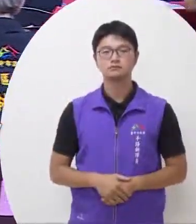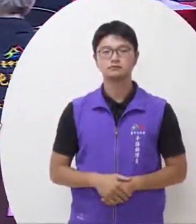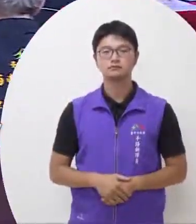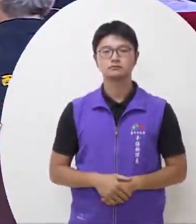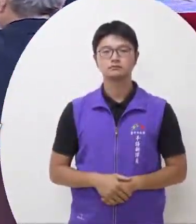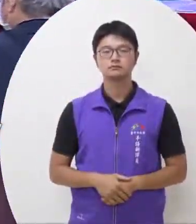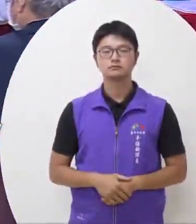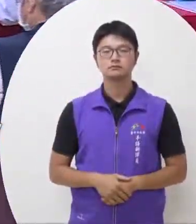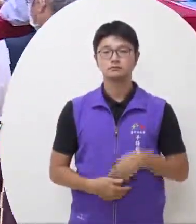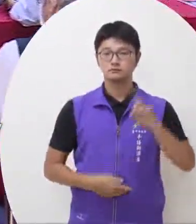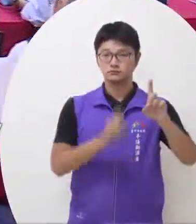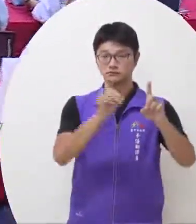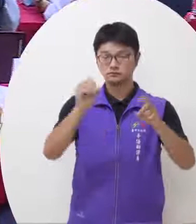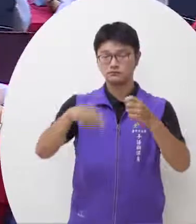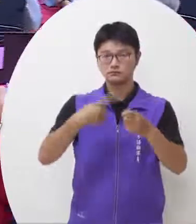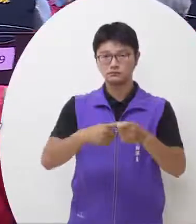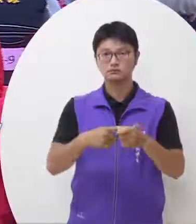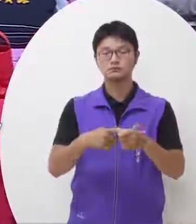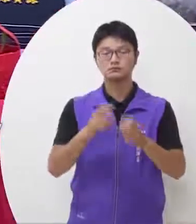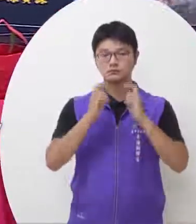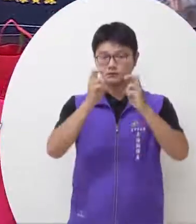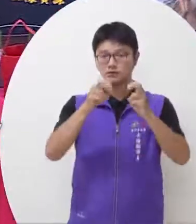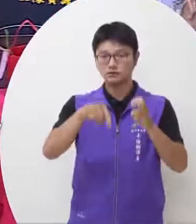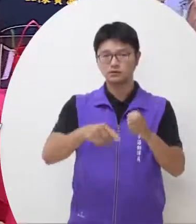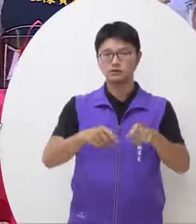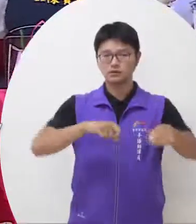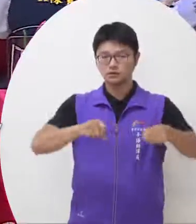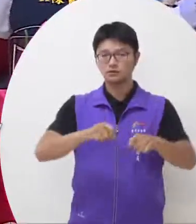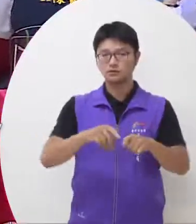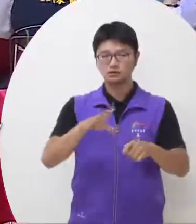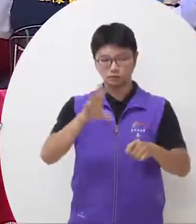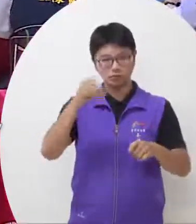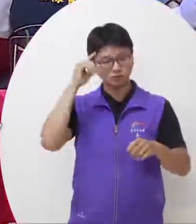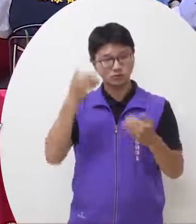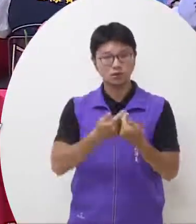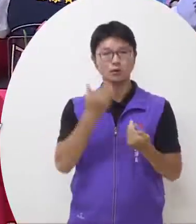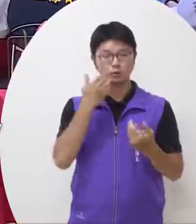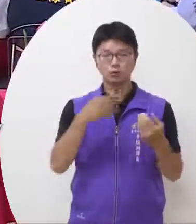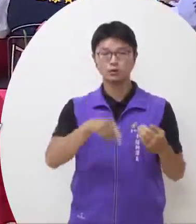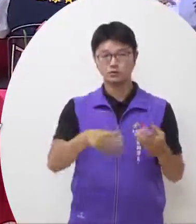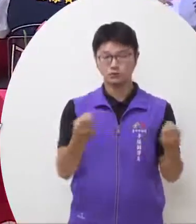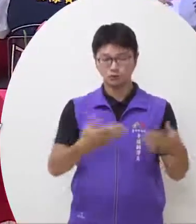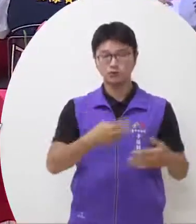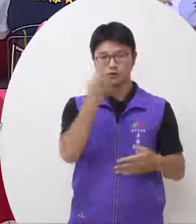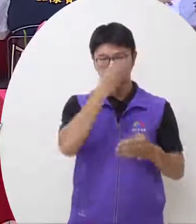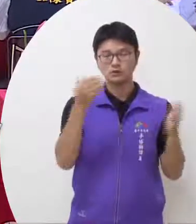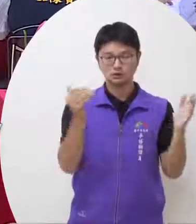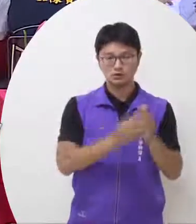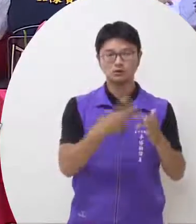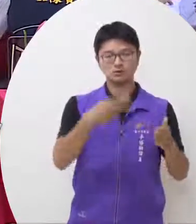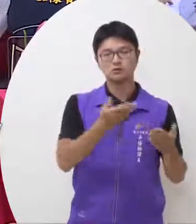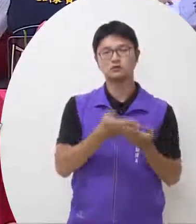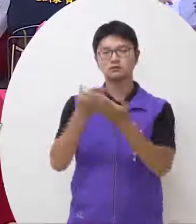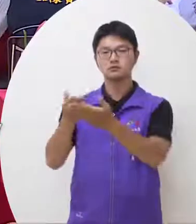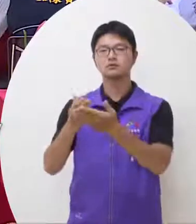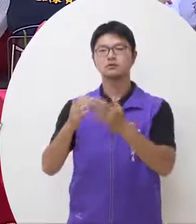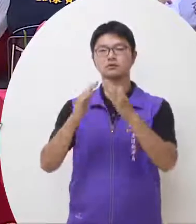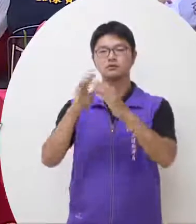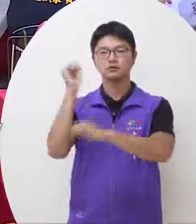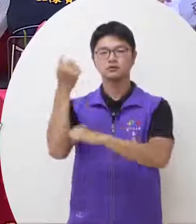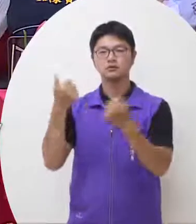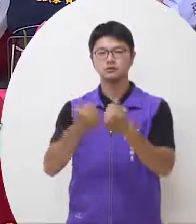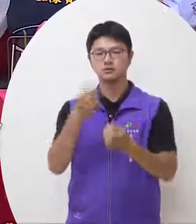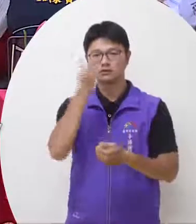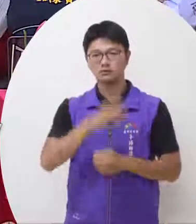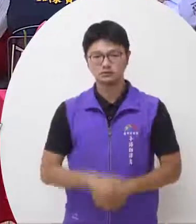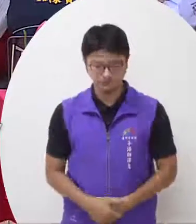划书有没有意见？如果没有意见的话，本案经过审议通过之后，送请台中市议会审议。 电复案，